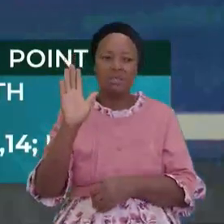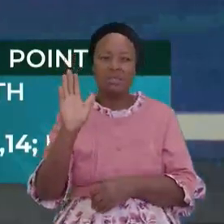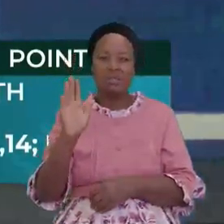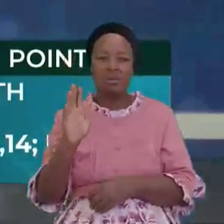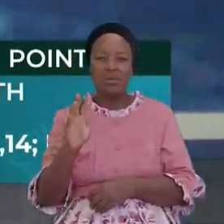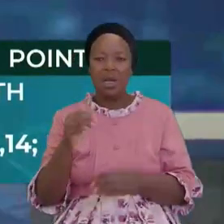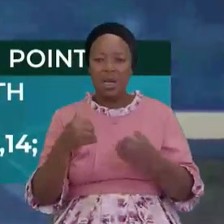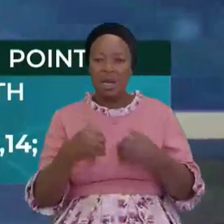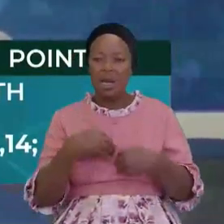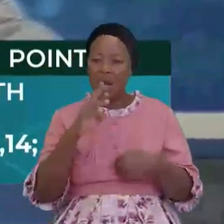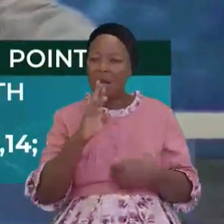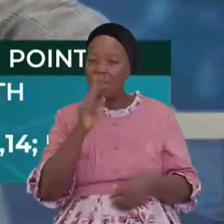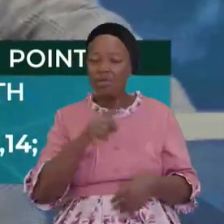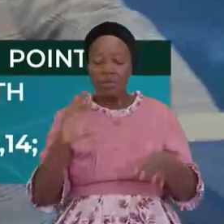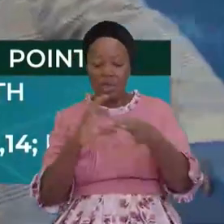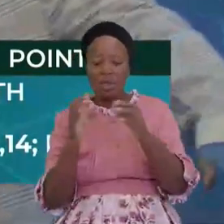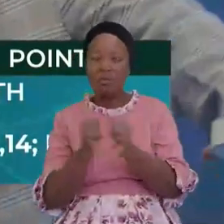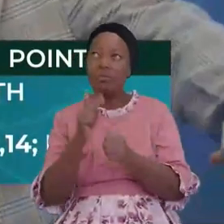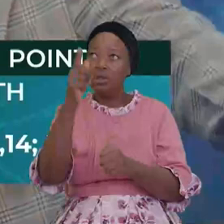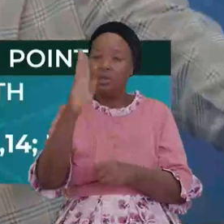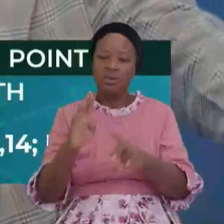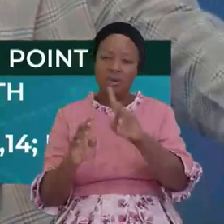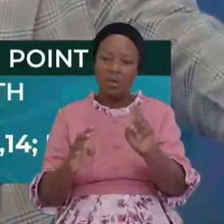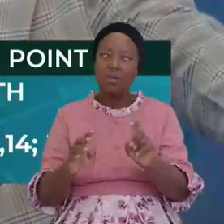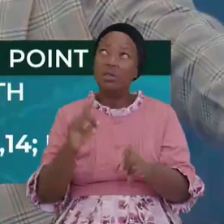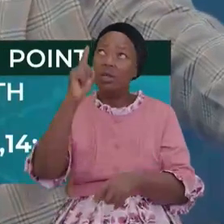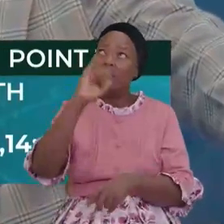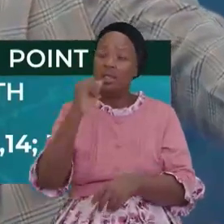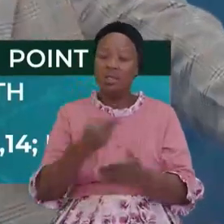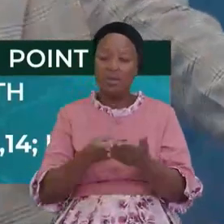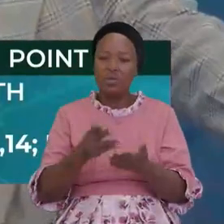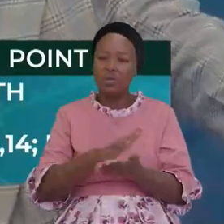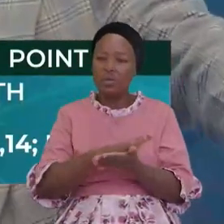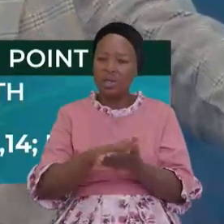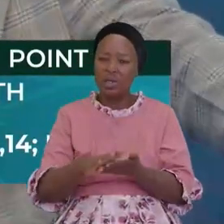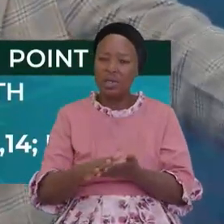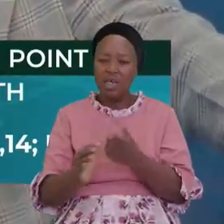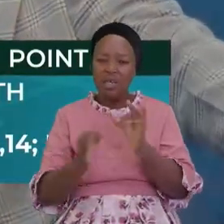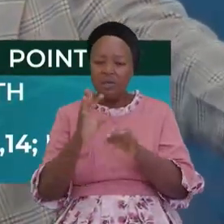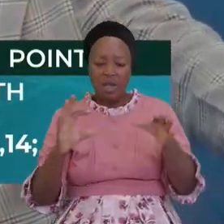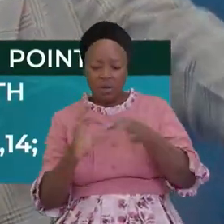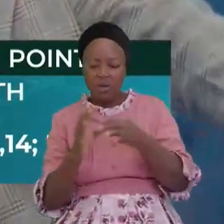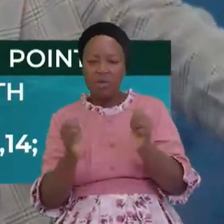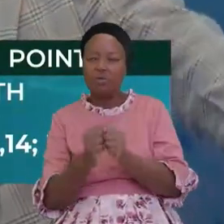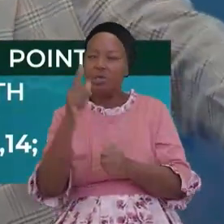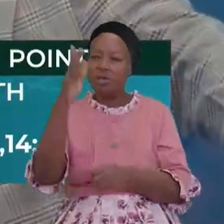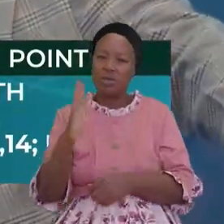Attache-toi à Dieu. Est-ce que tu t'attaches à Dieu? Il est